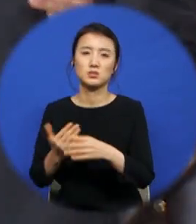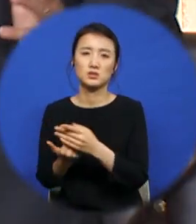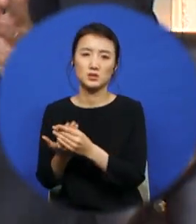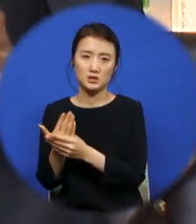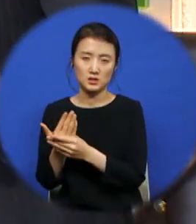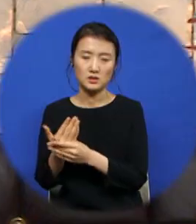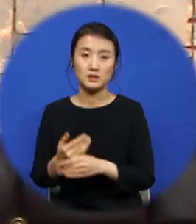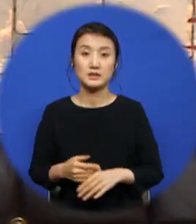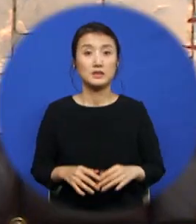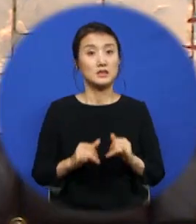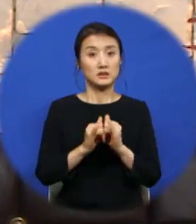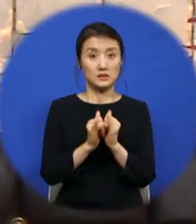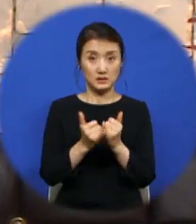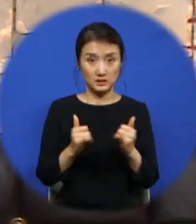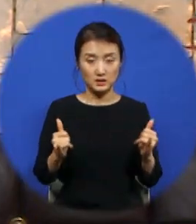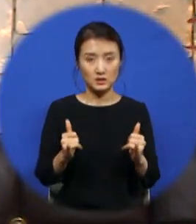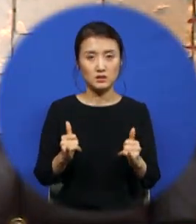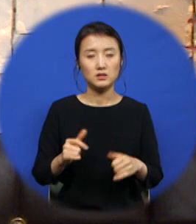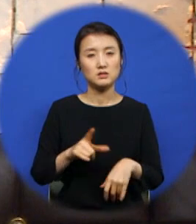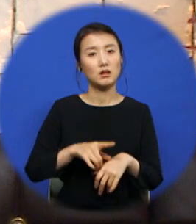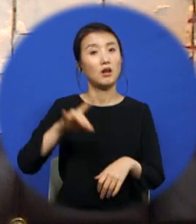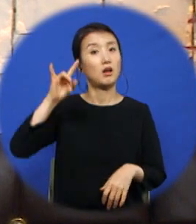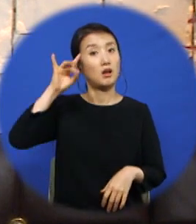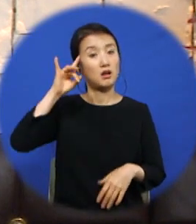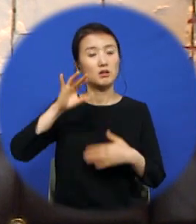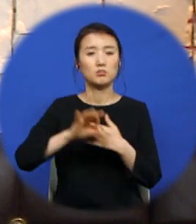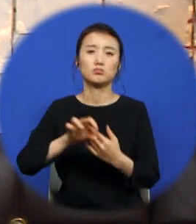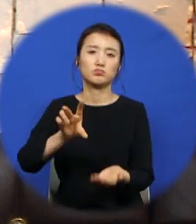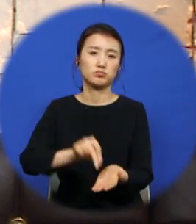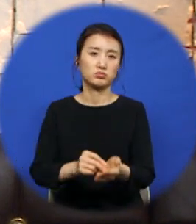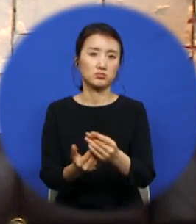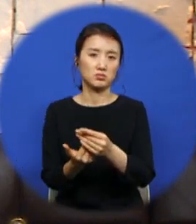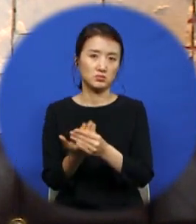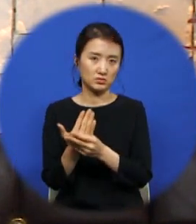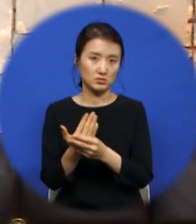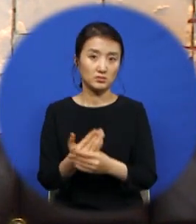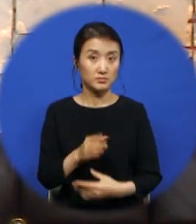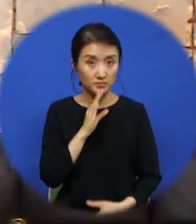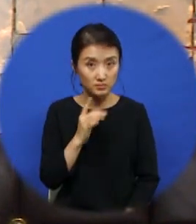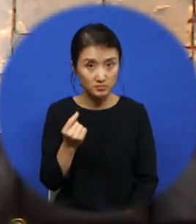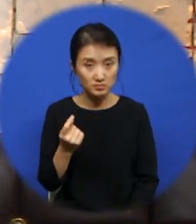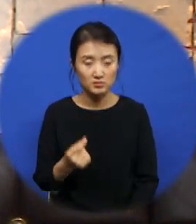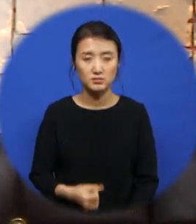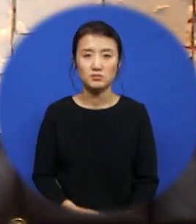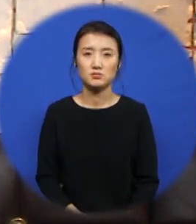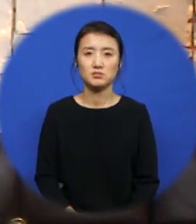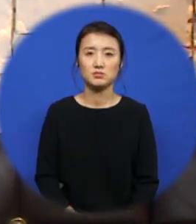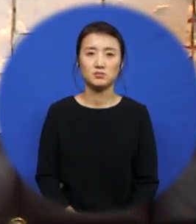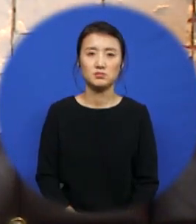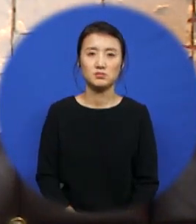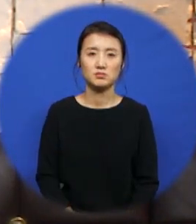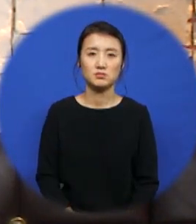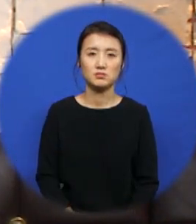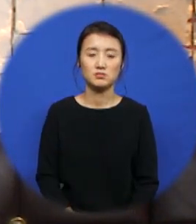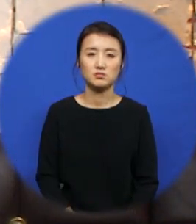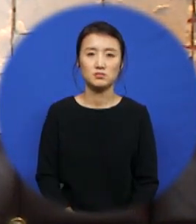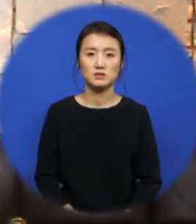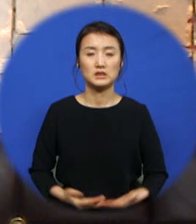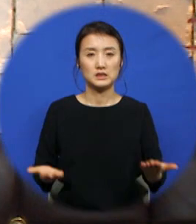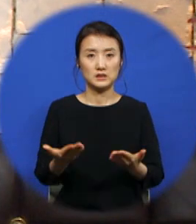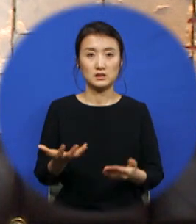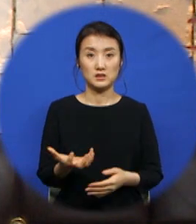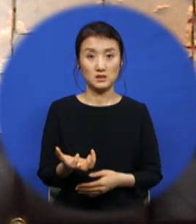한가하면 은 문제가 발생하는 것 같아 예 아시죠 예 에 그래서 이게 지급 이라는